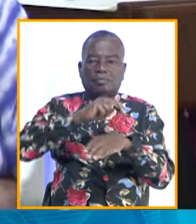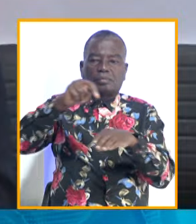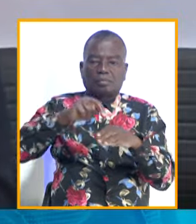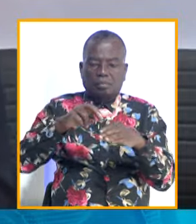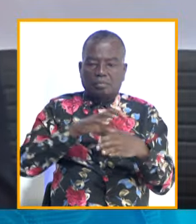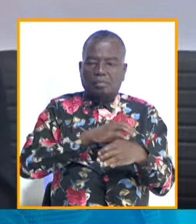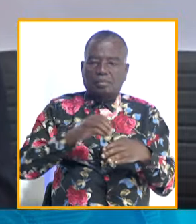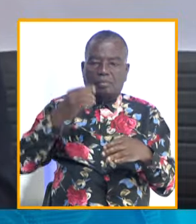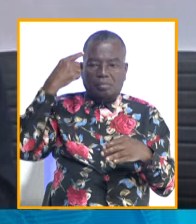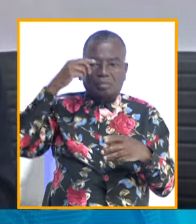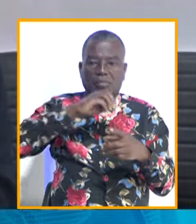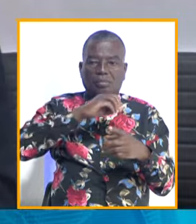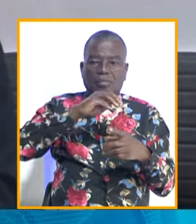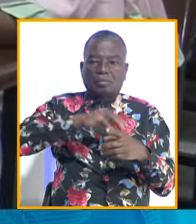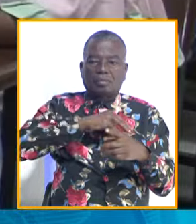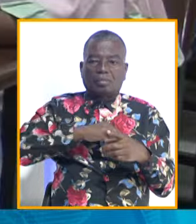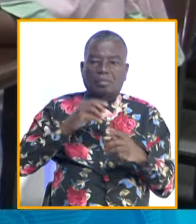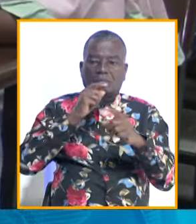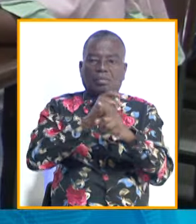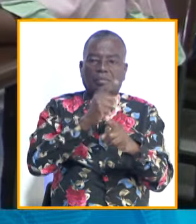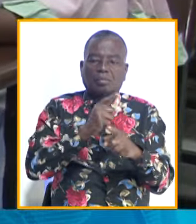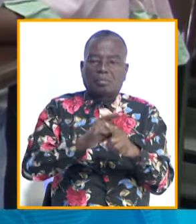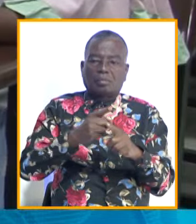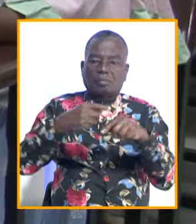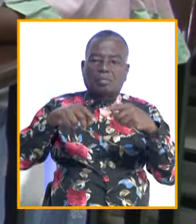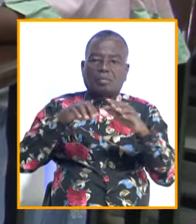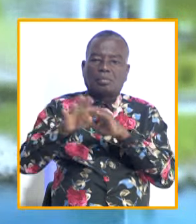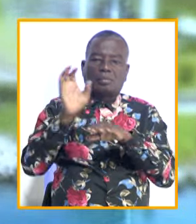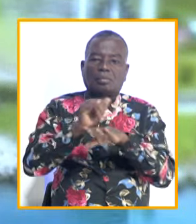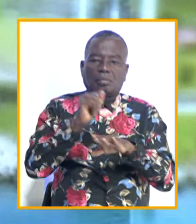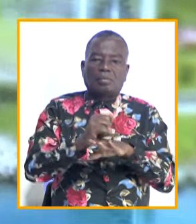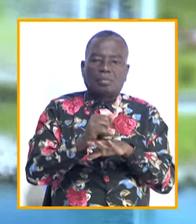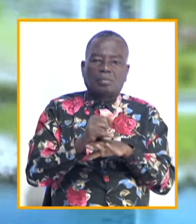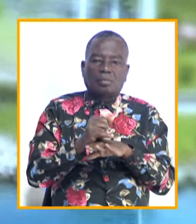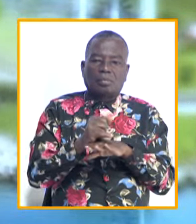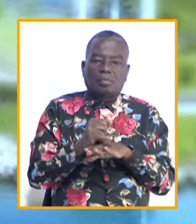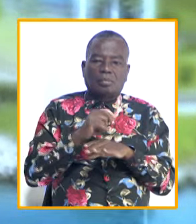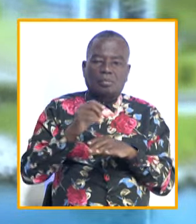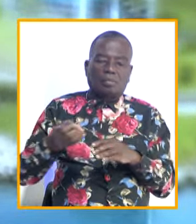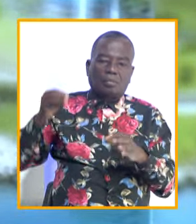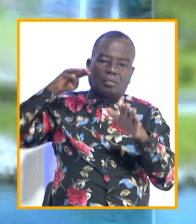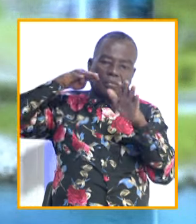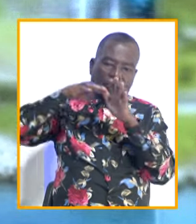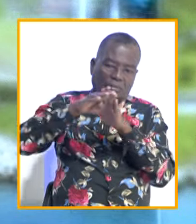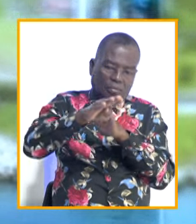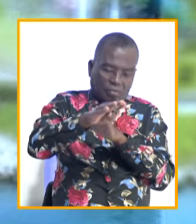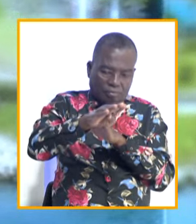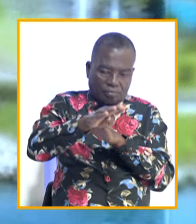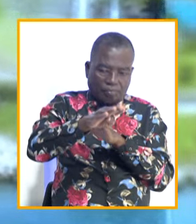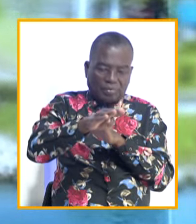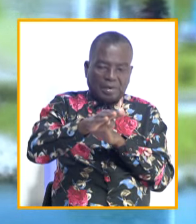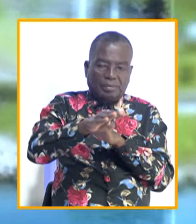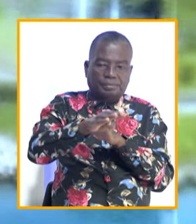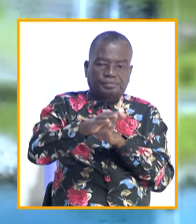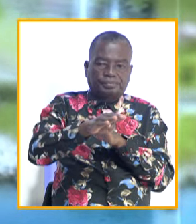du MAEP a pour mission de garantir sa pérennité en Côte d'Ivoire. Faut-il intégrer la médecine traditionnelle